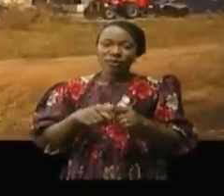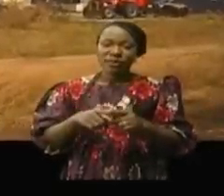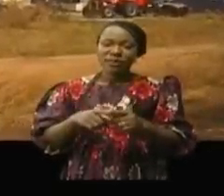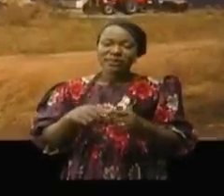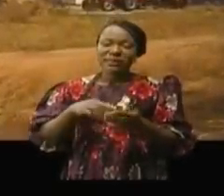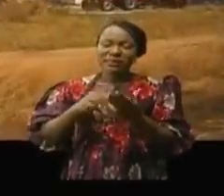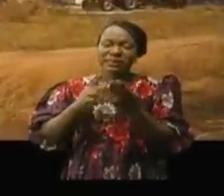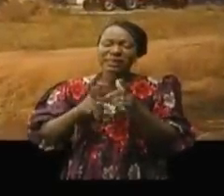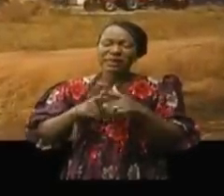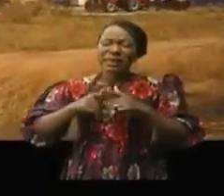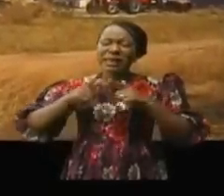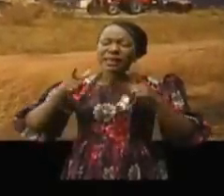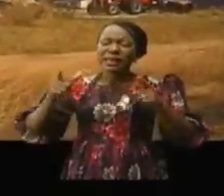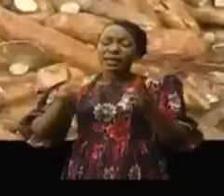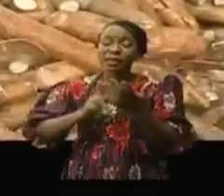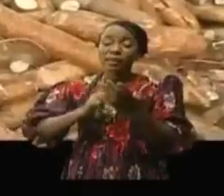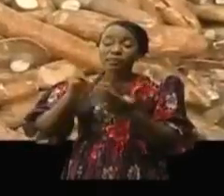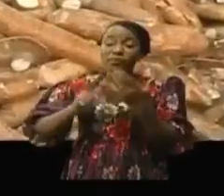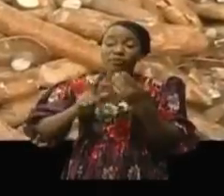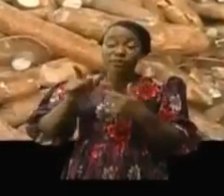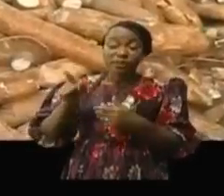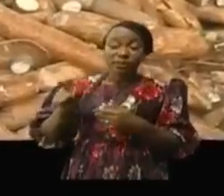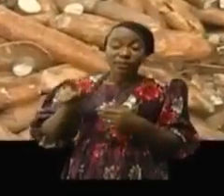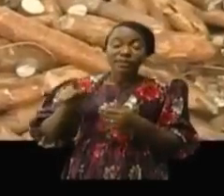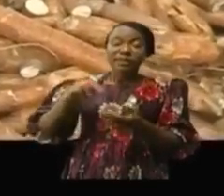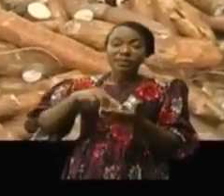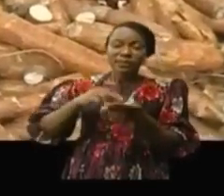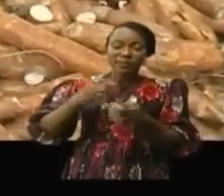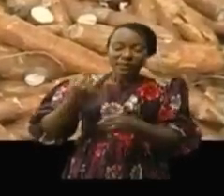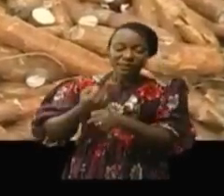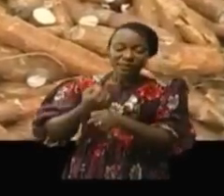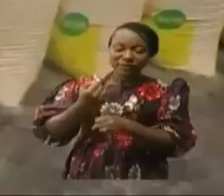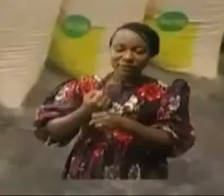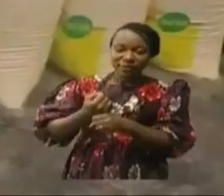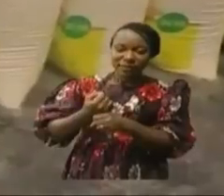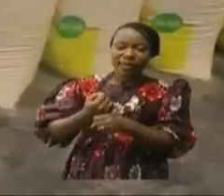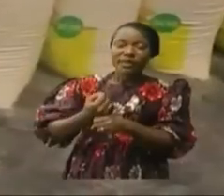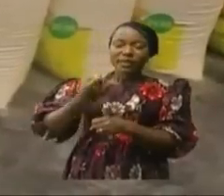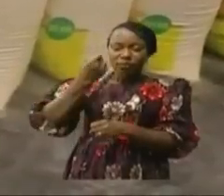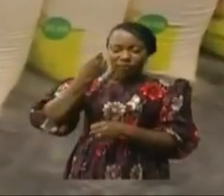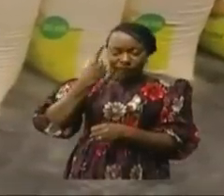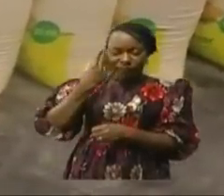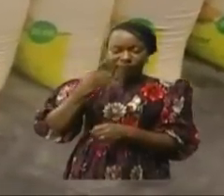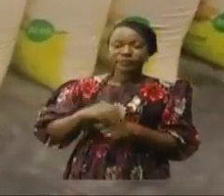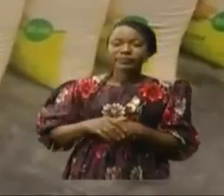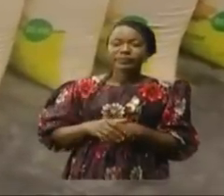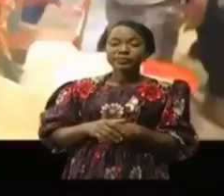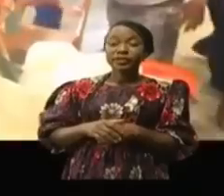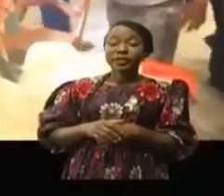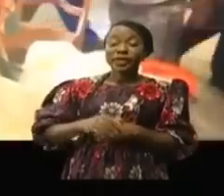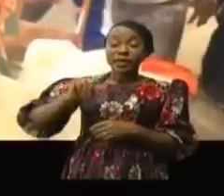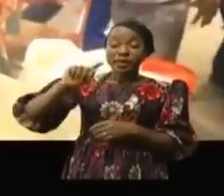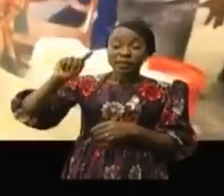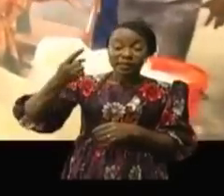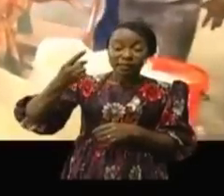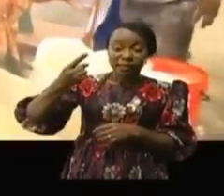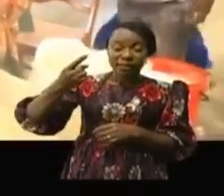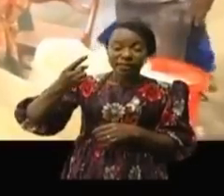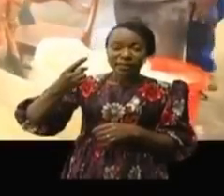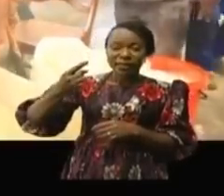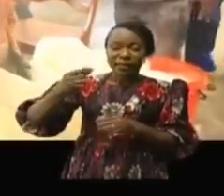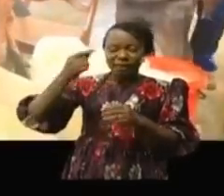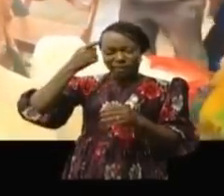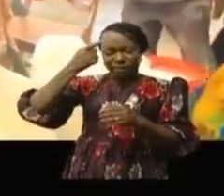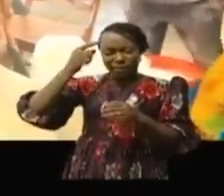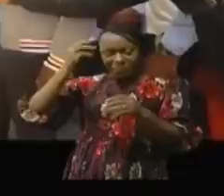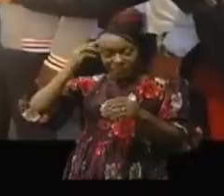grands projets dans l'œuf, le gouvernement Samalou Kondé, sous l'impulsion du chef de l'État, a compris l'urgence. Le numéro 1 de l'exécutif agricole